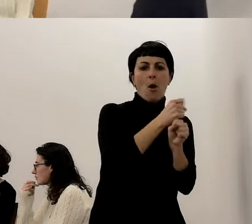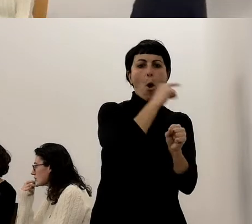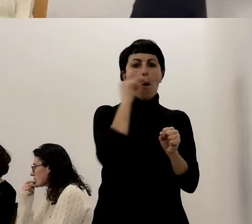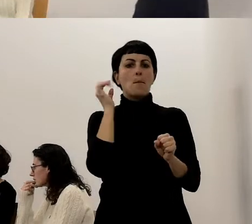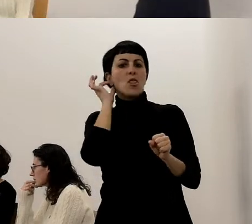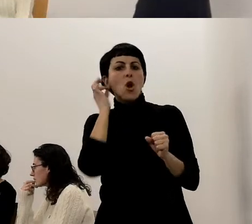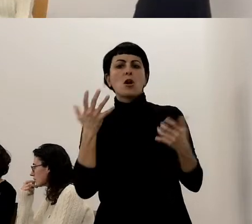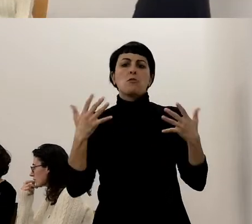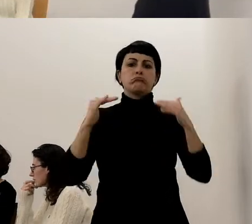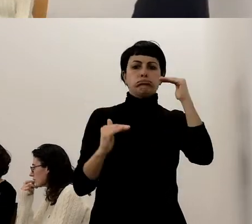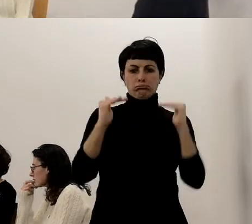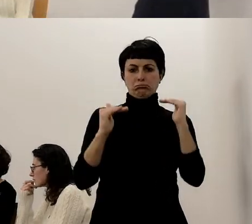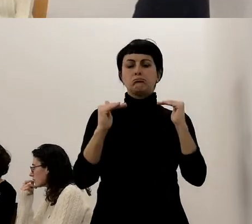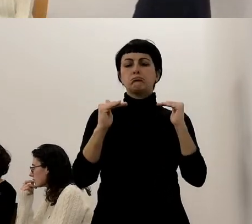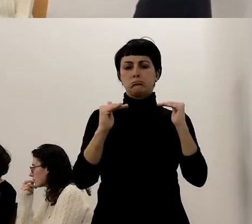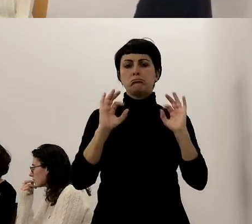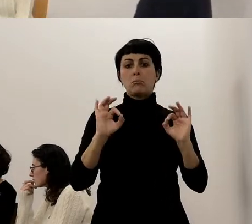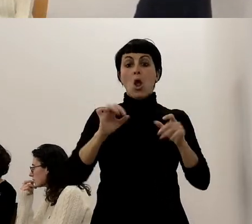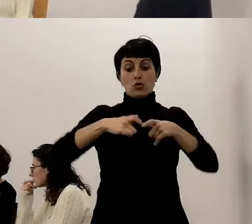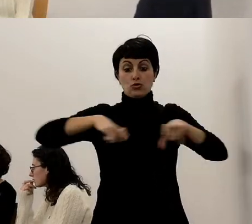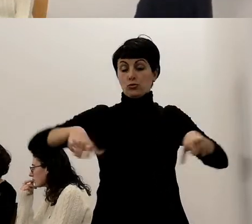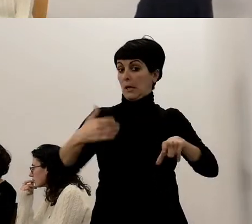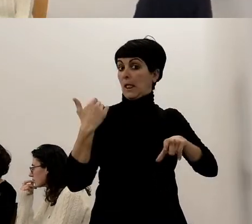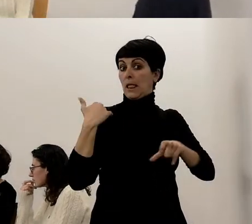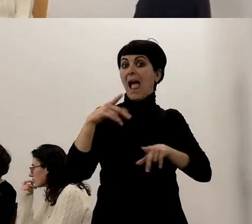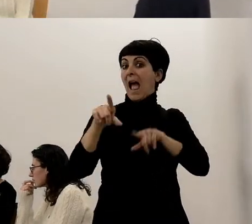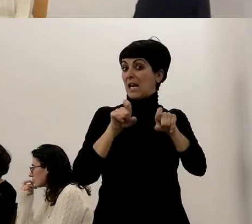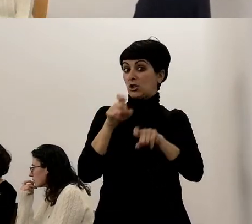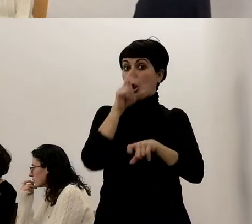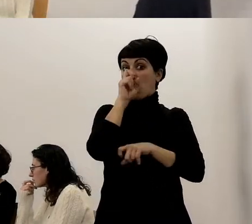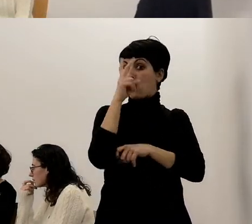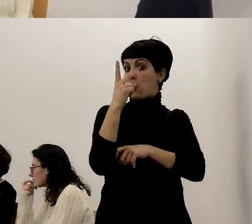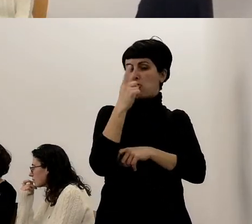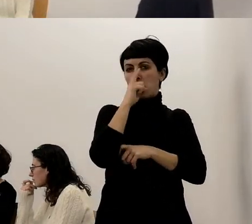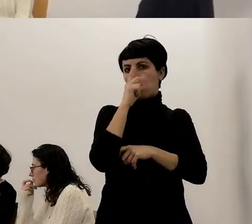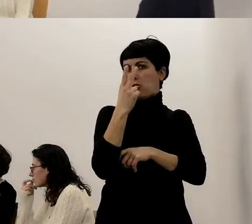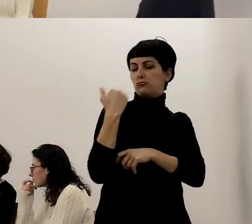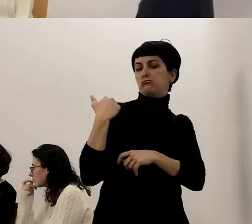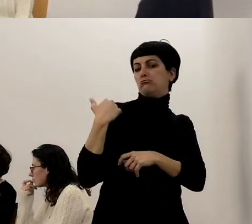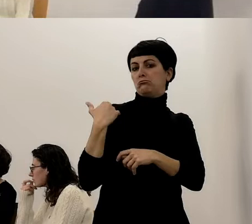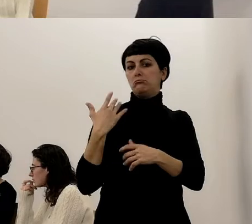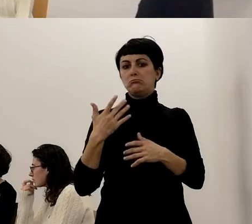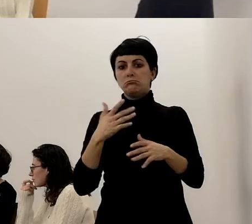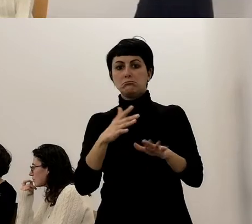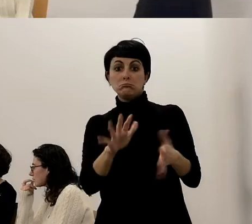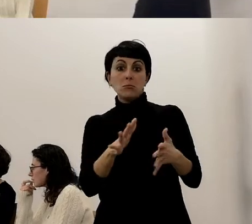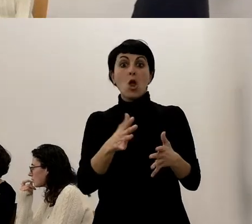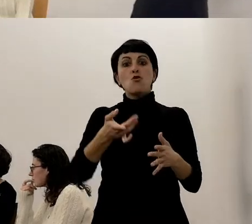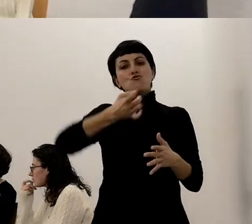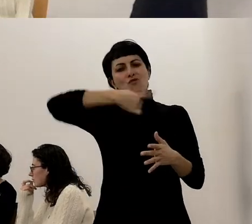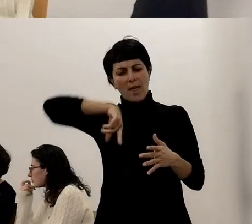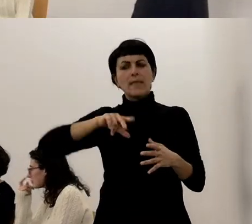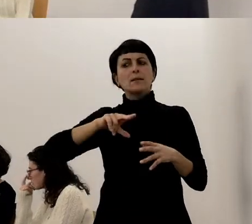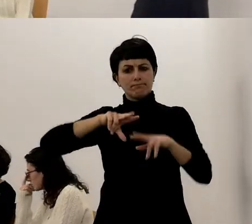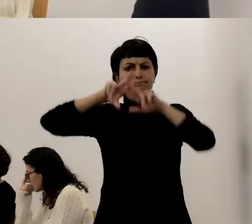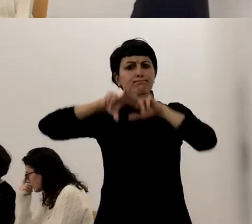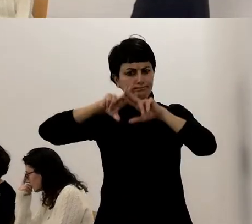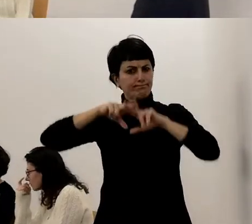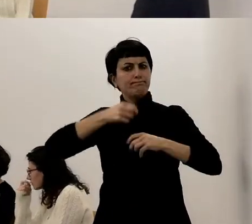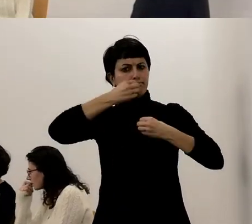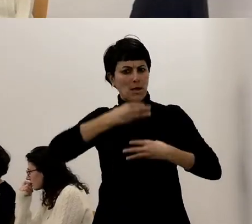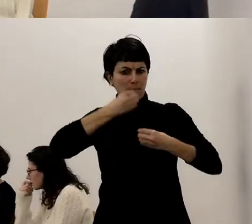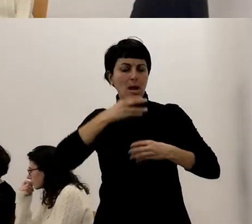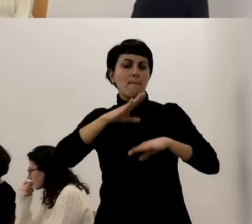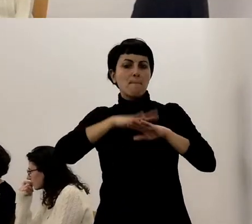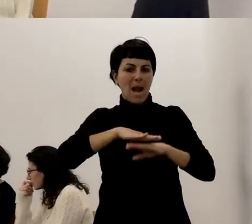A la nostra junta fa poc vam fer eleccions, fa un o dos anys, i es va mirar que tinguéssim el mateix nombre d'homes que el mateix